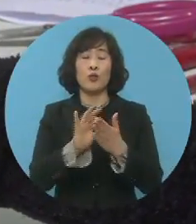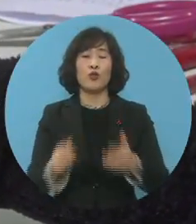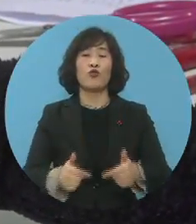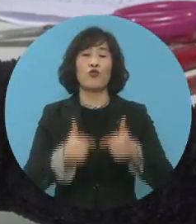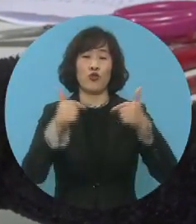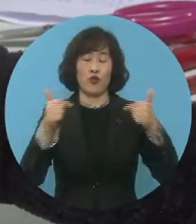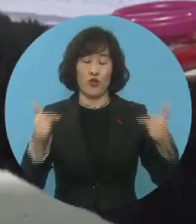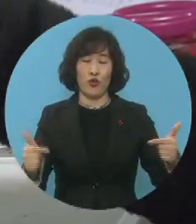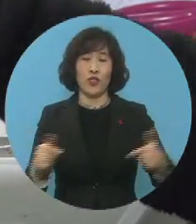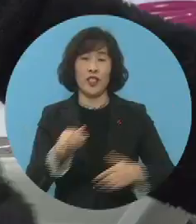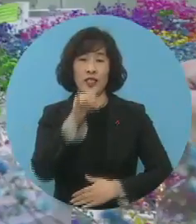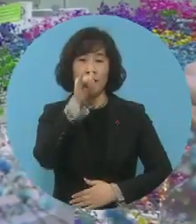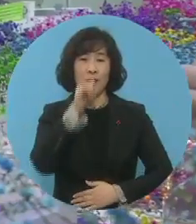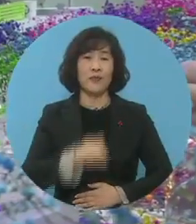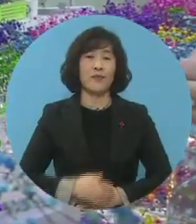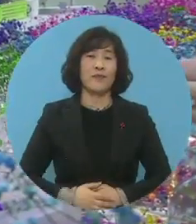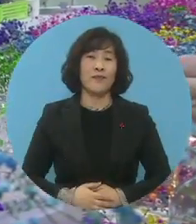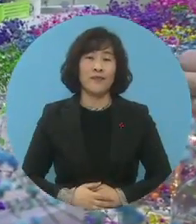상을 받기도 했습니다.